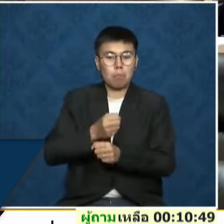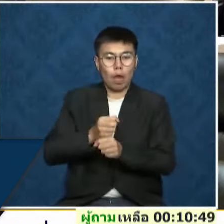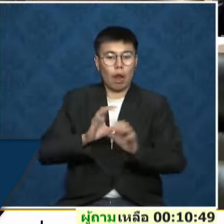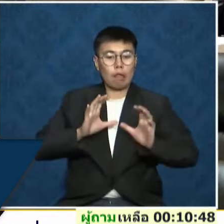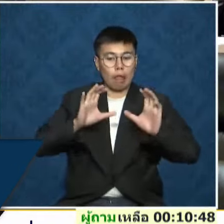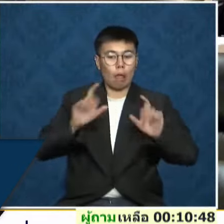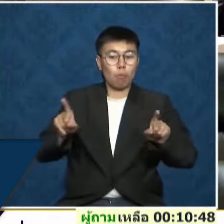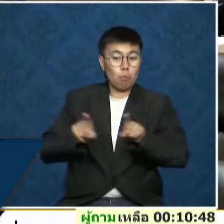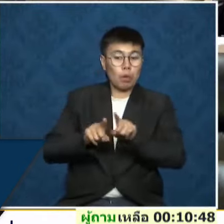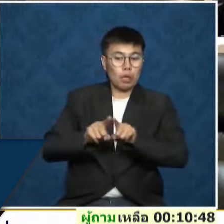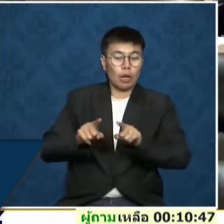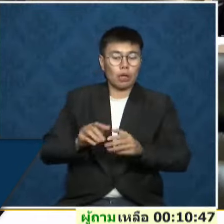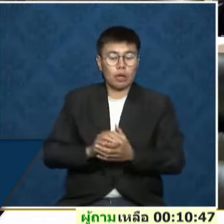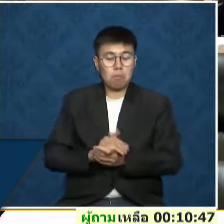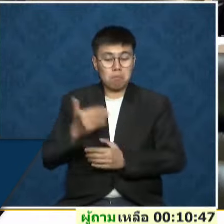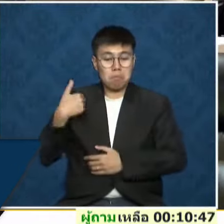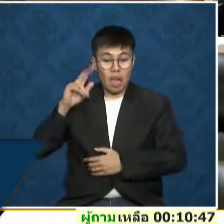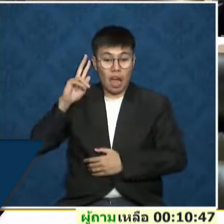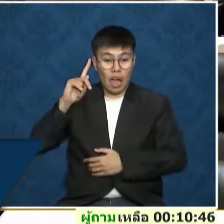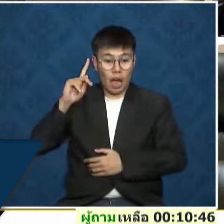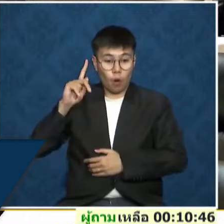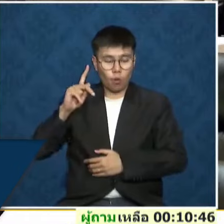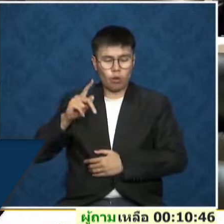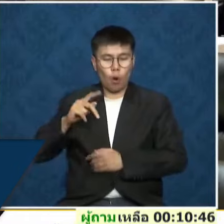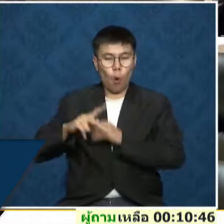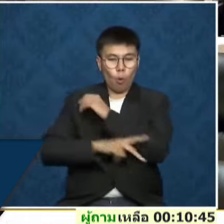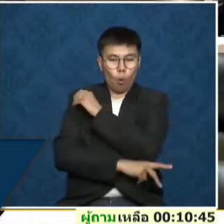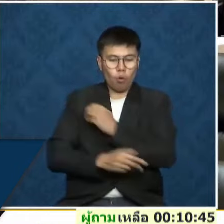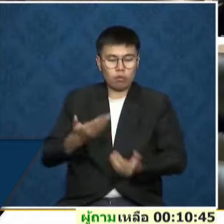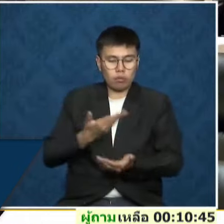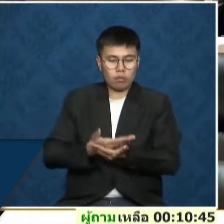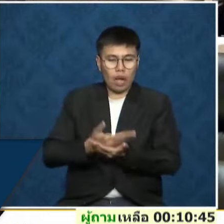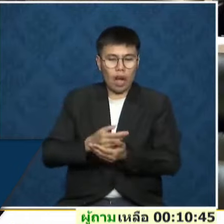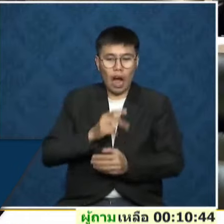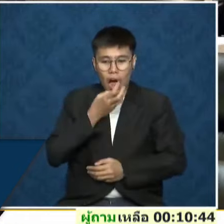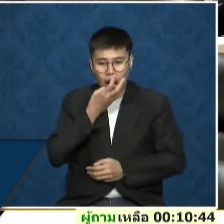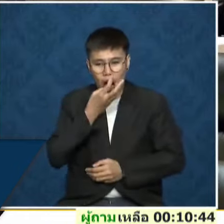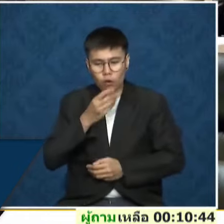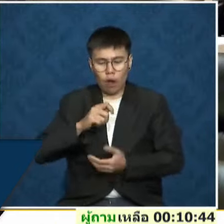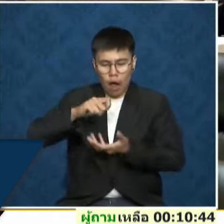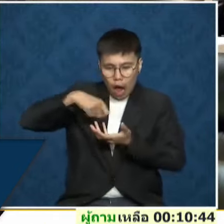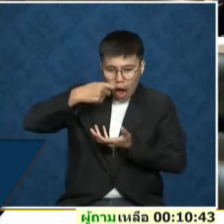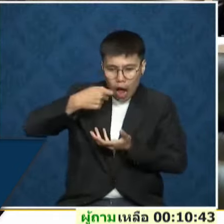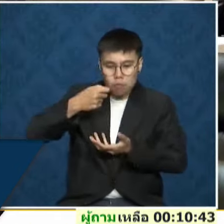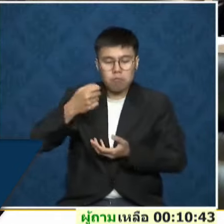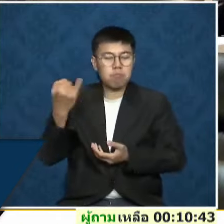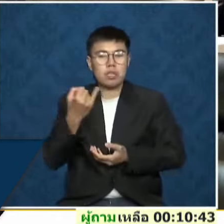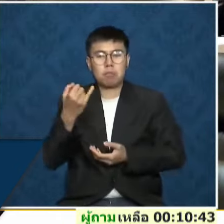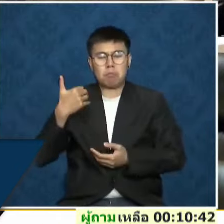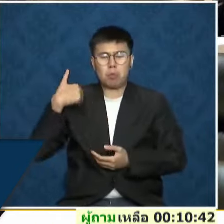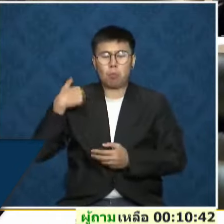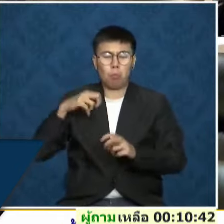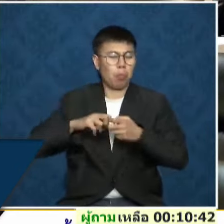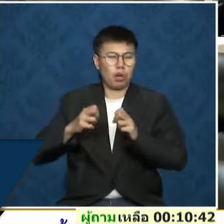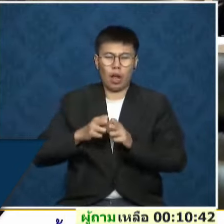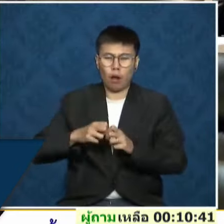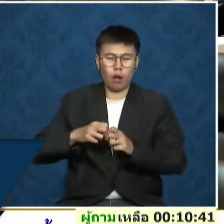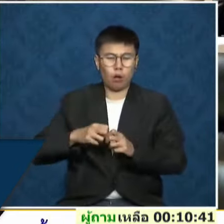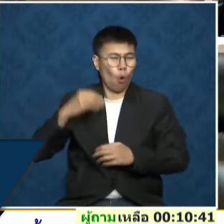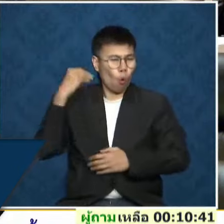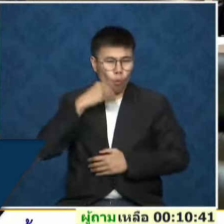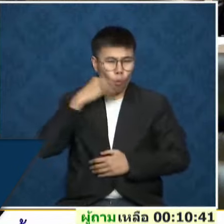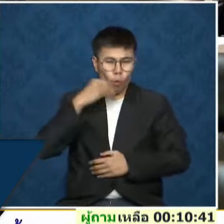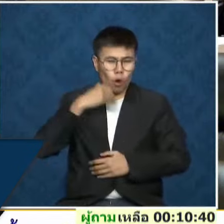งๆแล้วข่าวทุจริตอาหารกลางวันในโรงเรียนจนเด็กทานไม่อิ่มหรืออาหารด้อยคุณภาพ เป็นปัญหาซ้ำซาก